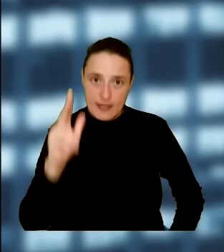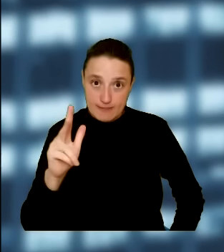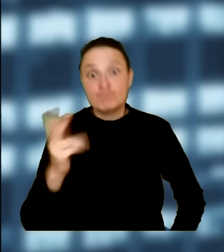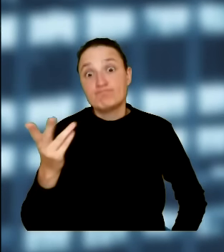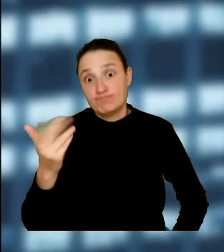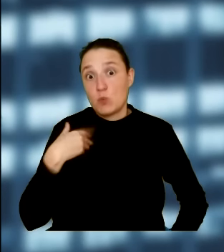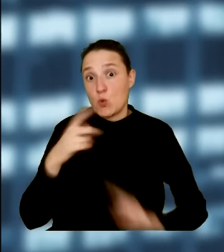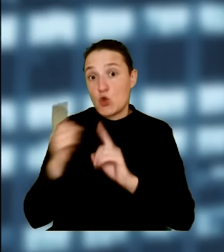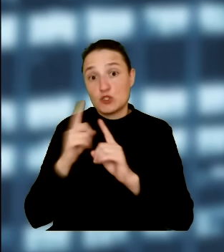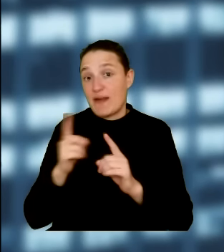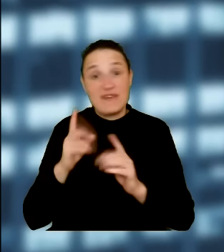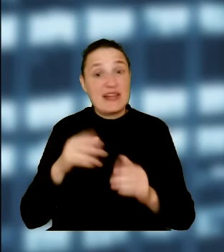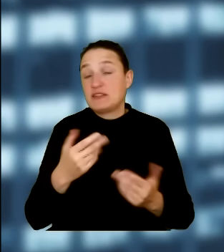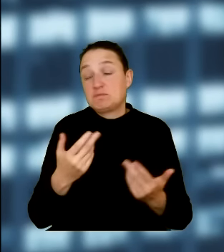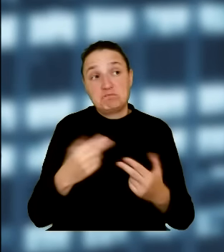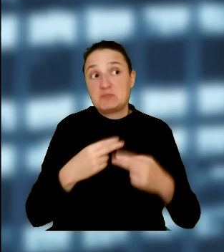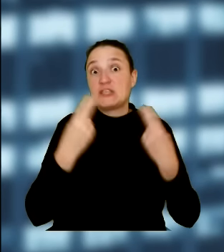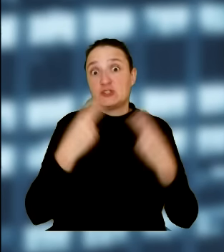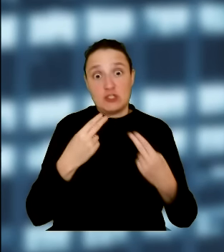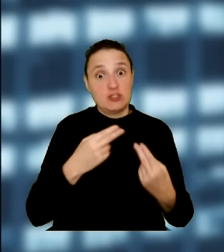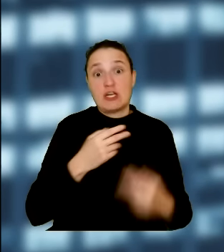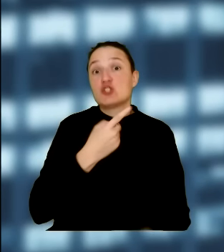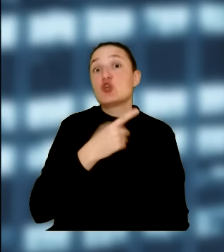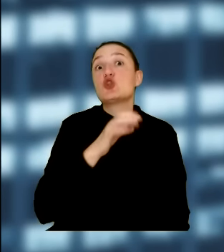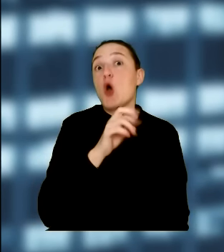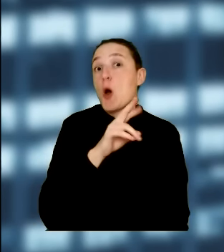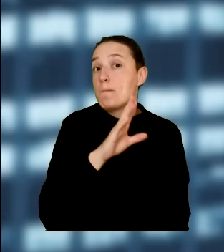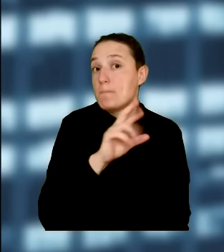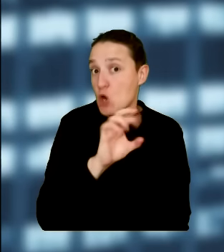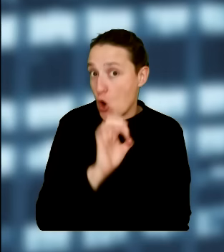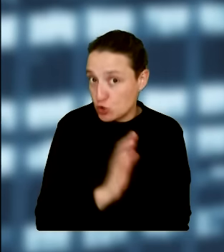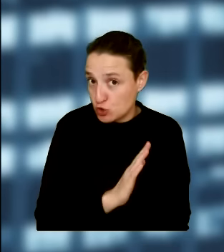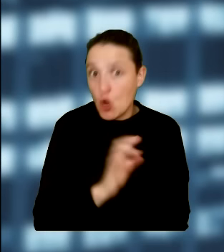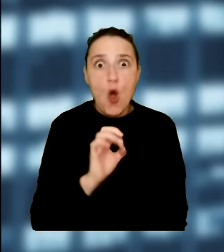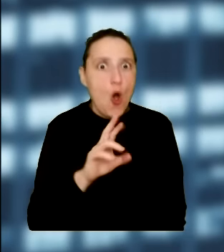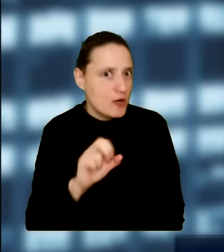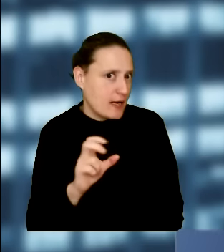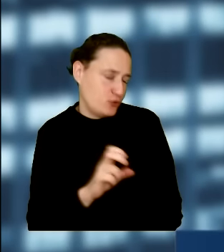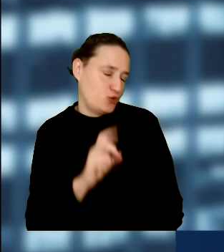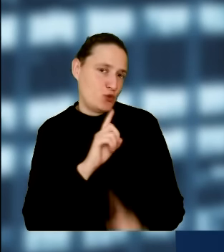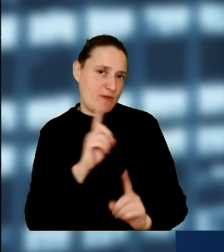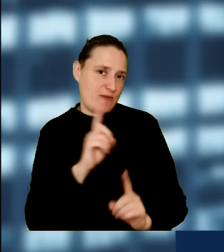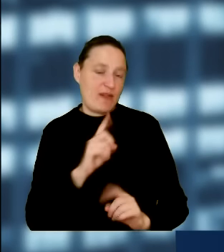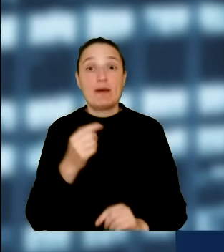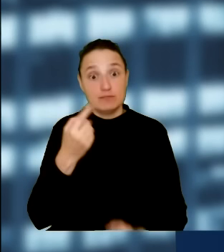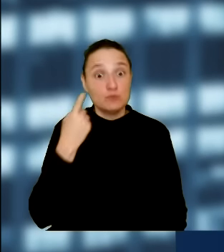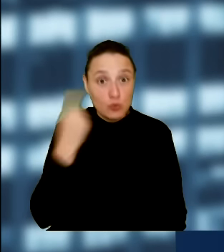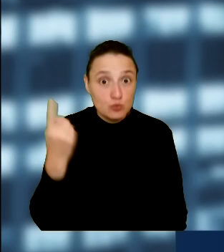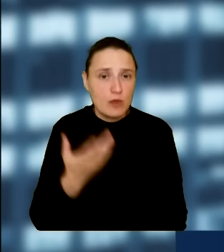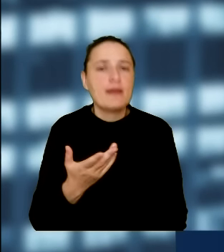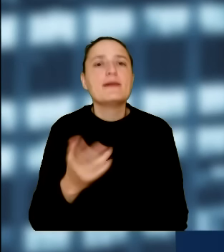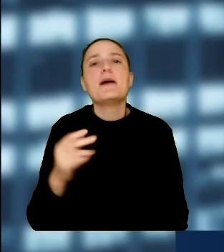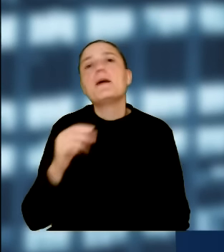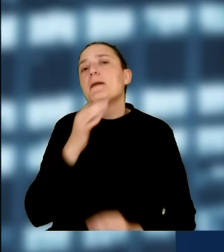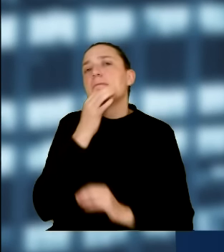rozmawiała sama pani redaktor Justyna Dobrosz-Oracz. Proszę posłuchać, jak na pytanie, na